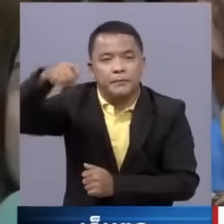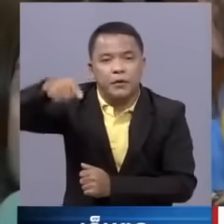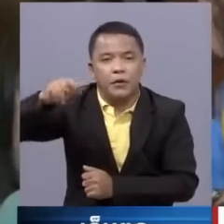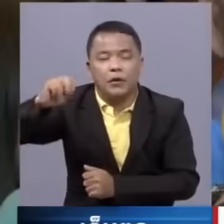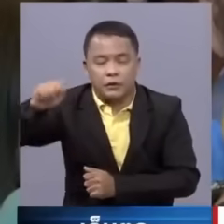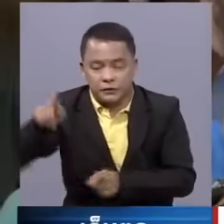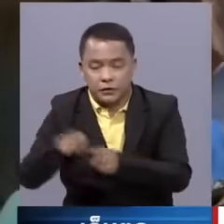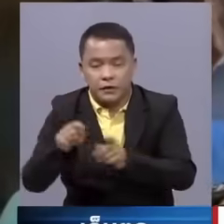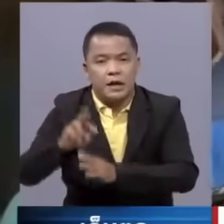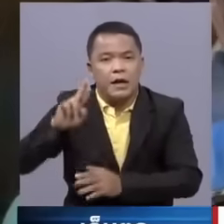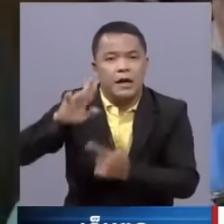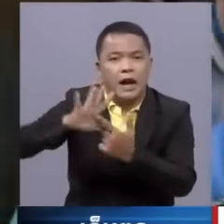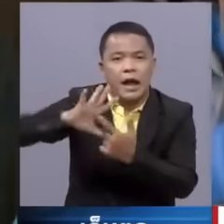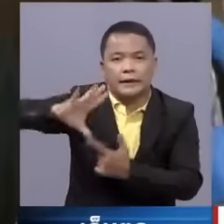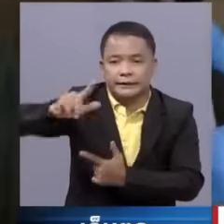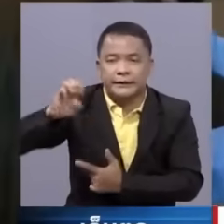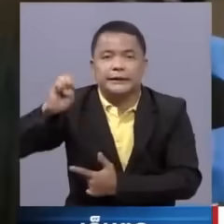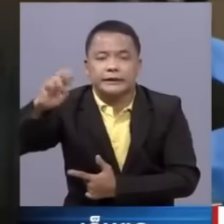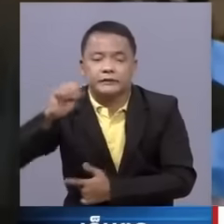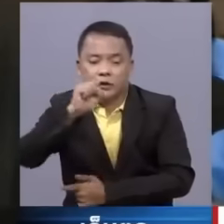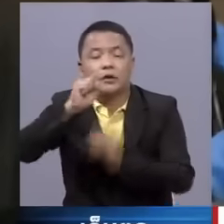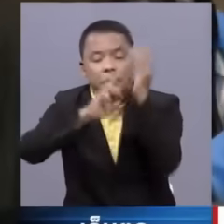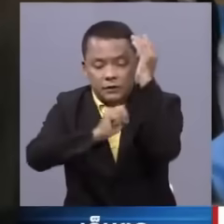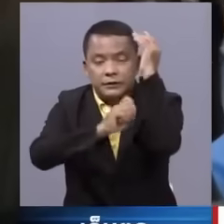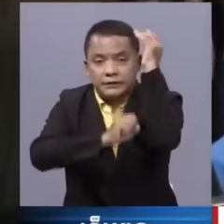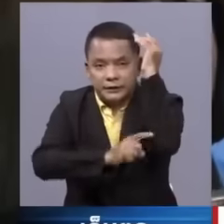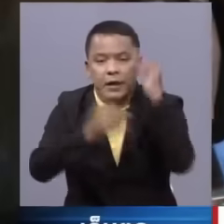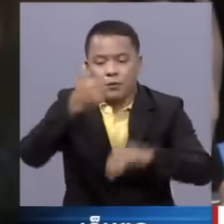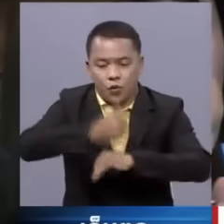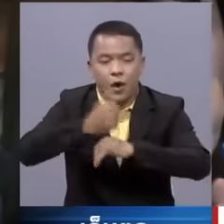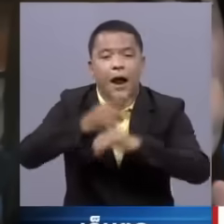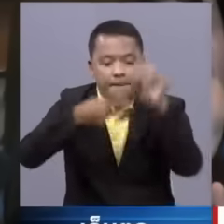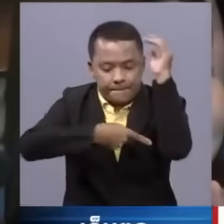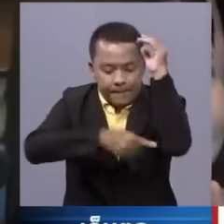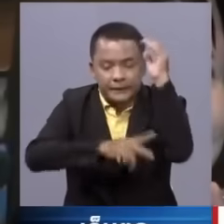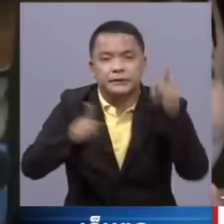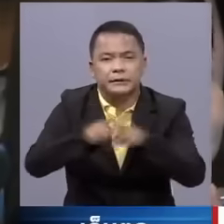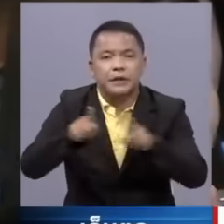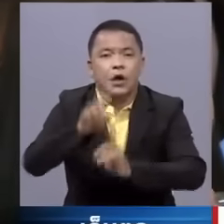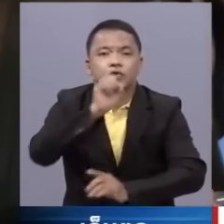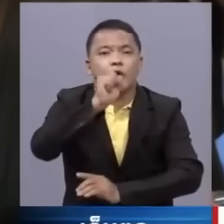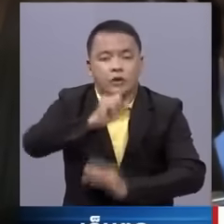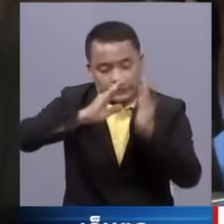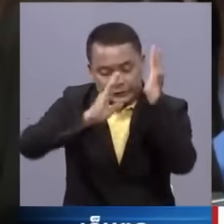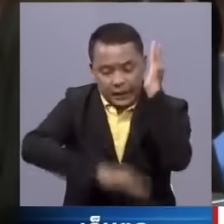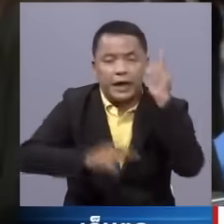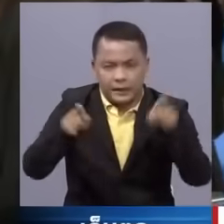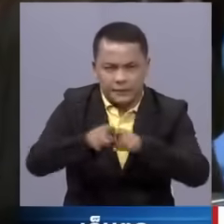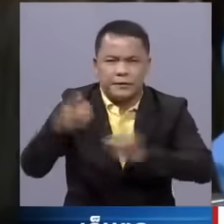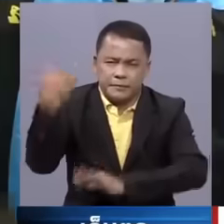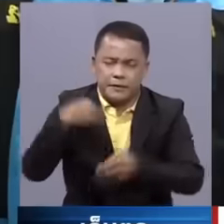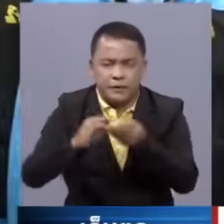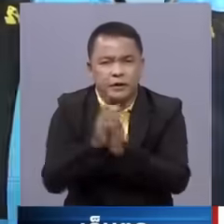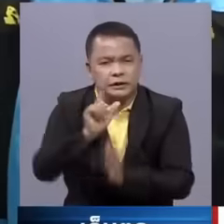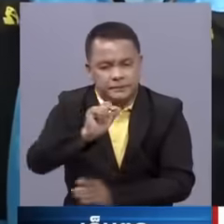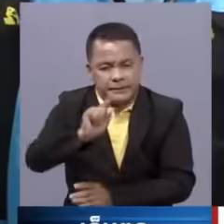แล้วก็มีคุณรายชื่อสุดพุ่มส.สนครศรีธรรมราชอดีตผู้ว่าปัตตานียังมีสสพื้นที่อีกจำนวนหนึ่งเพราะฉะนั้นตัว